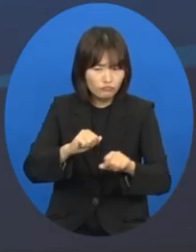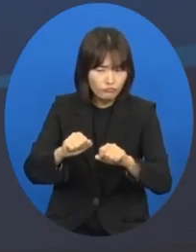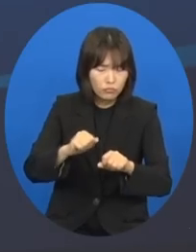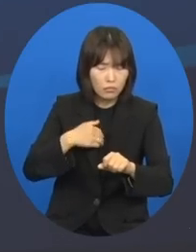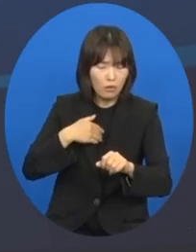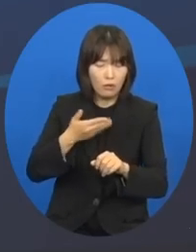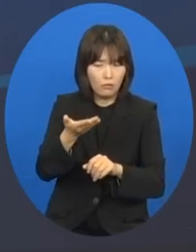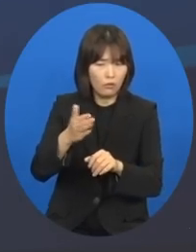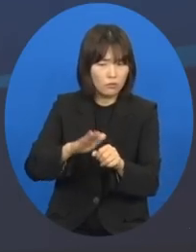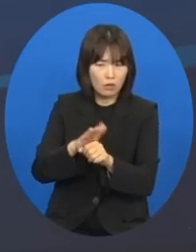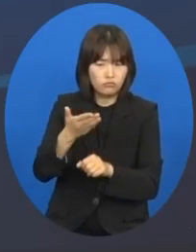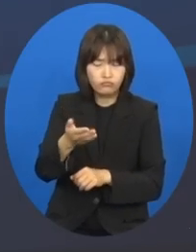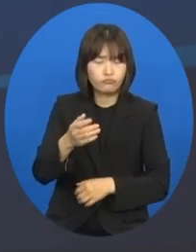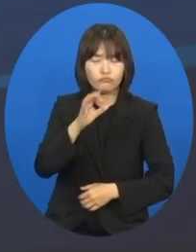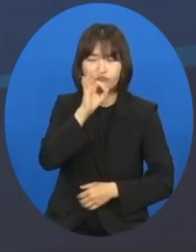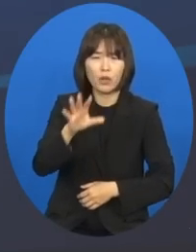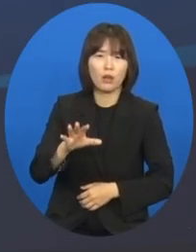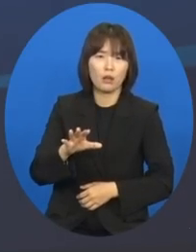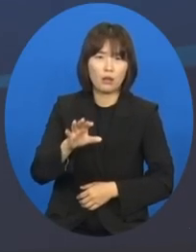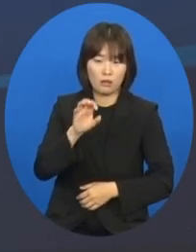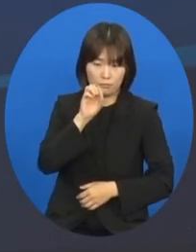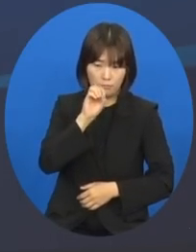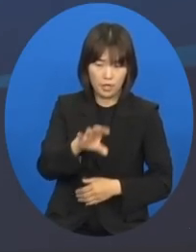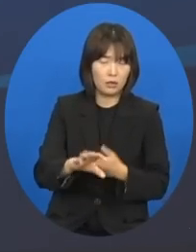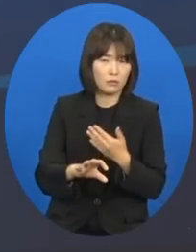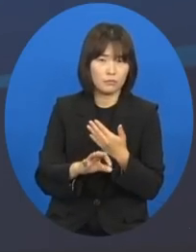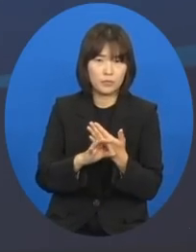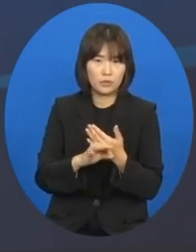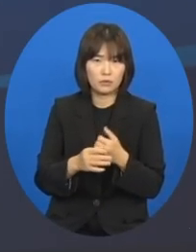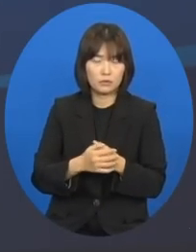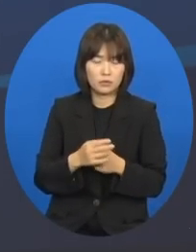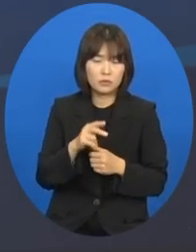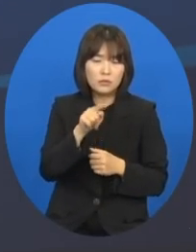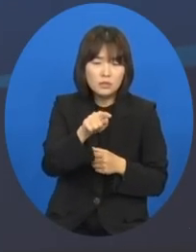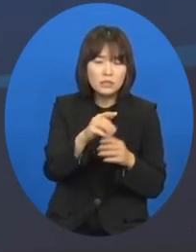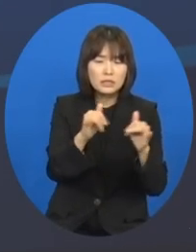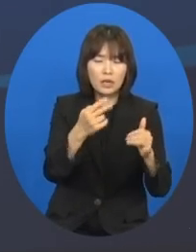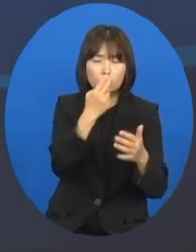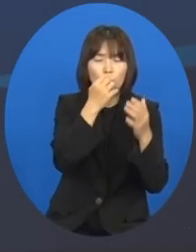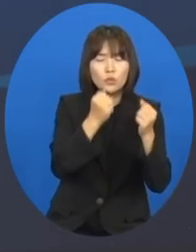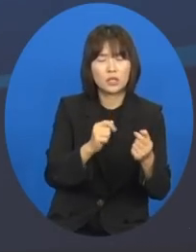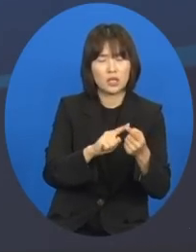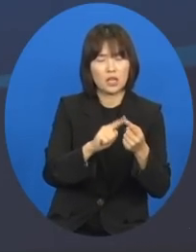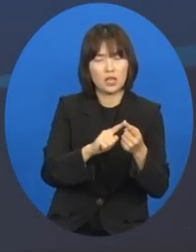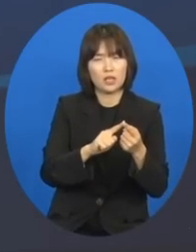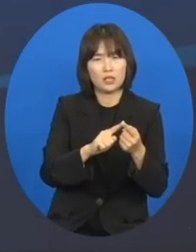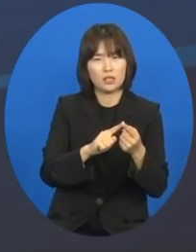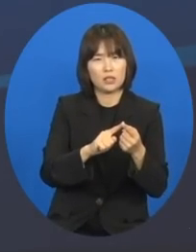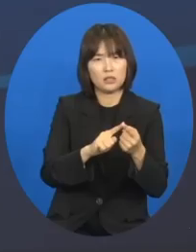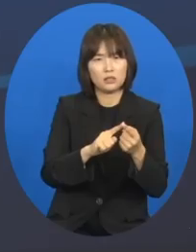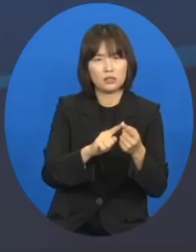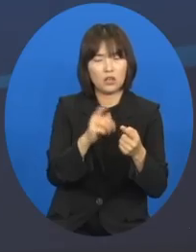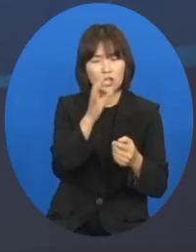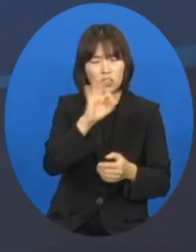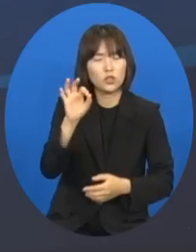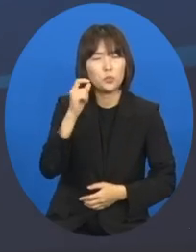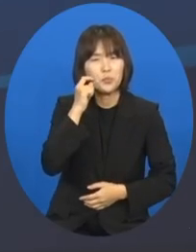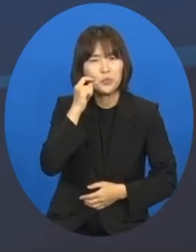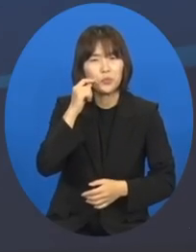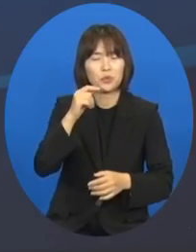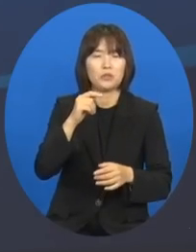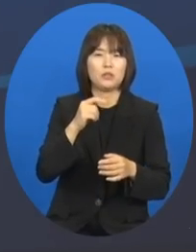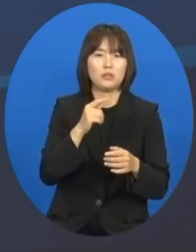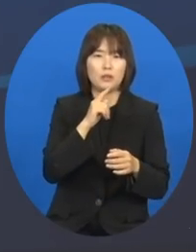없어 이렇게 얘기하면 존재 자체를 부정하는게 돼요 여러분 항상 기억하시기 바랍니다